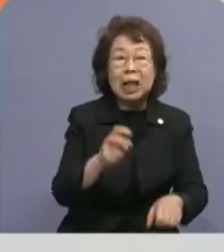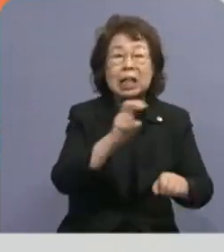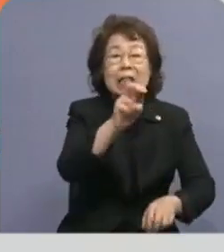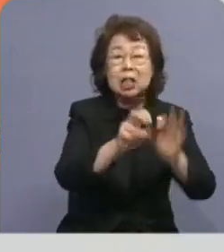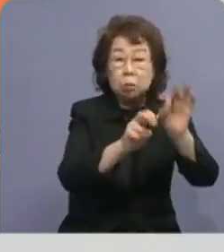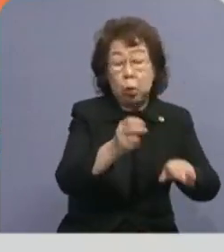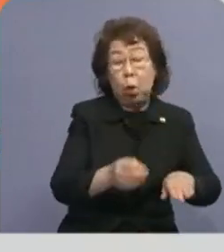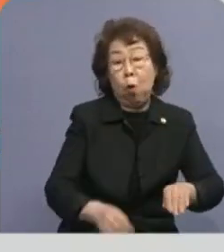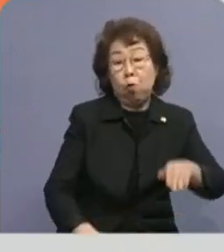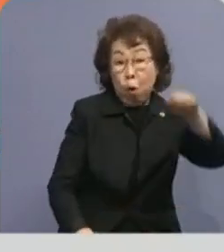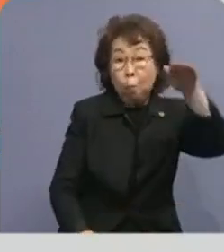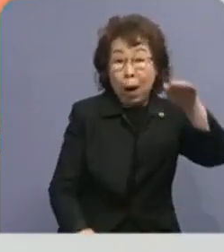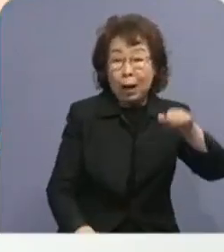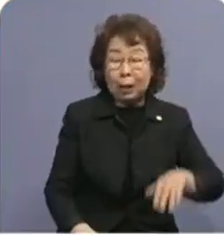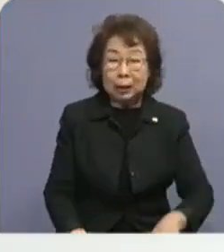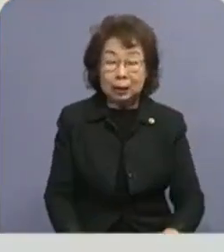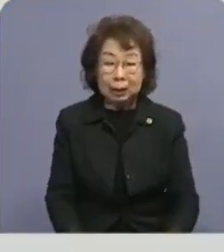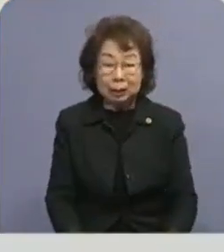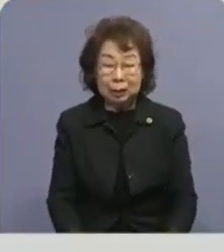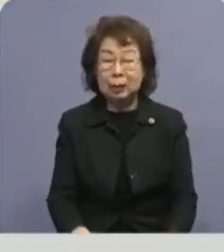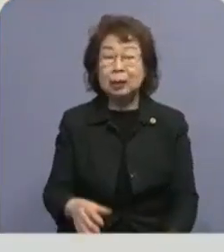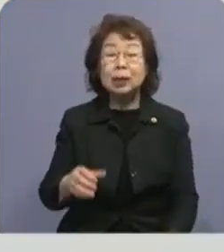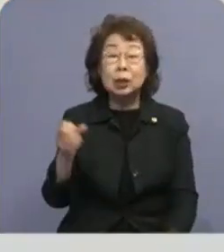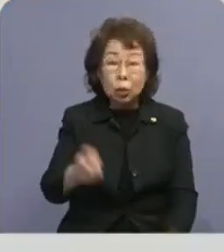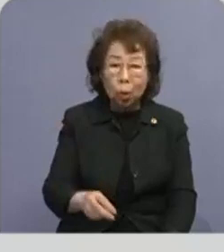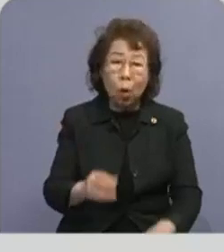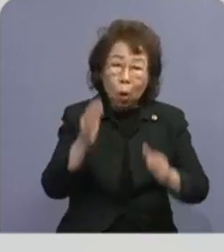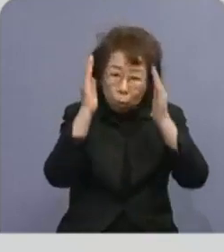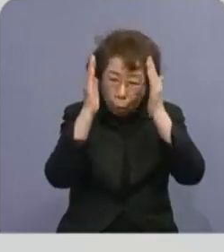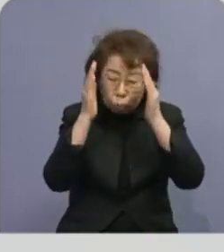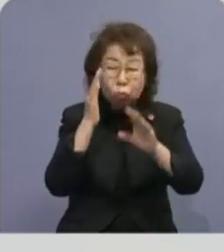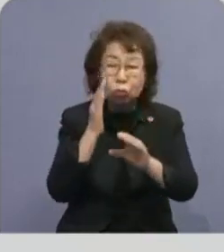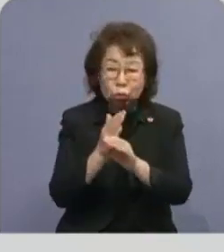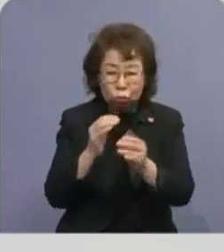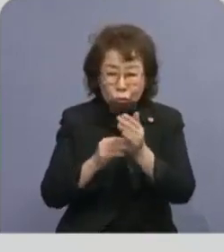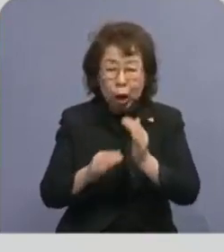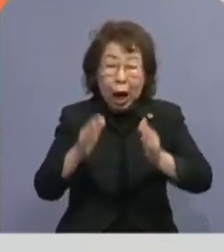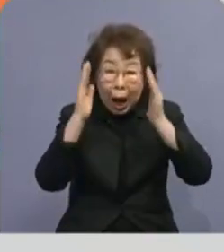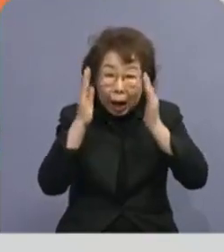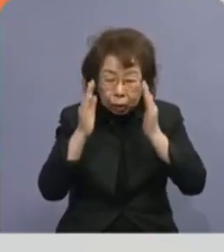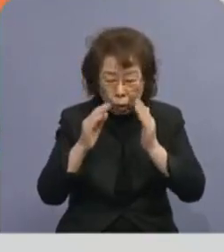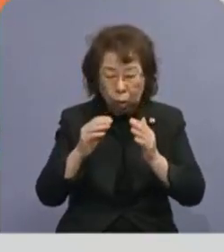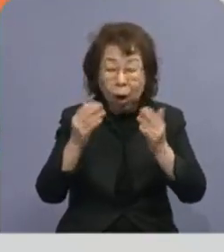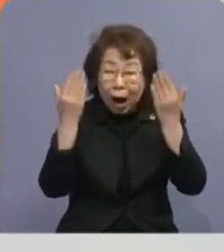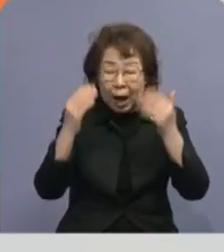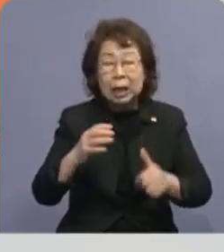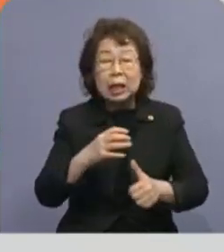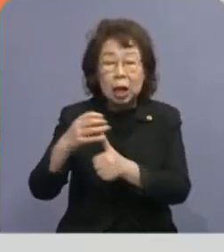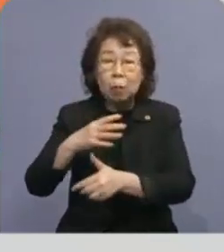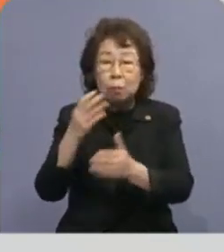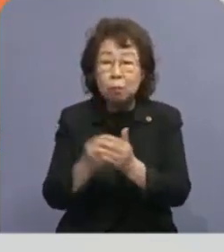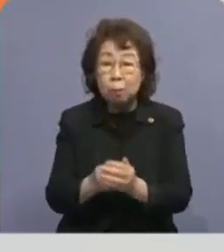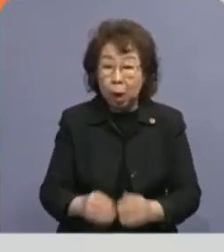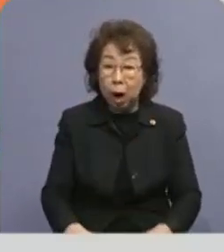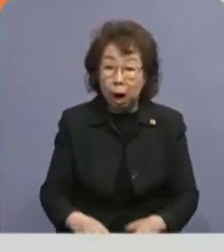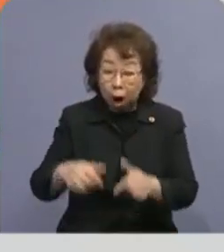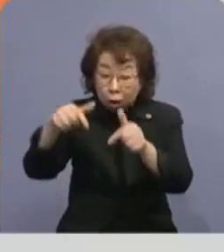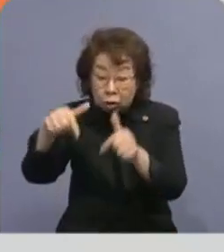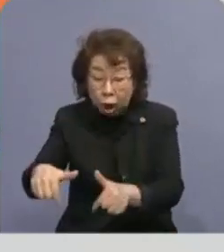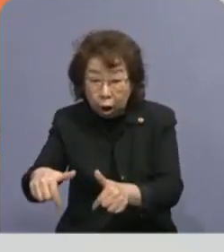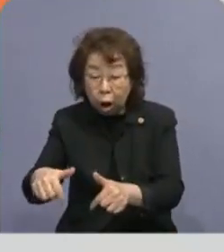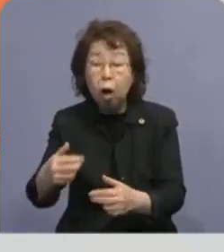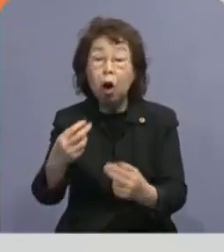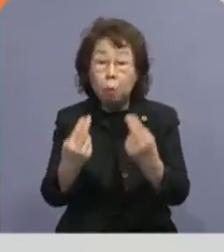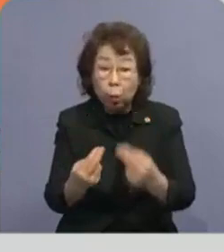이상 높았습니다 반면 학기 중 방과후학교 이용률은 서부상과 원도시 및 동부산과